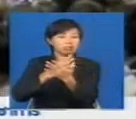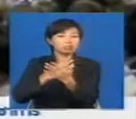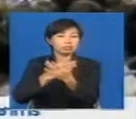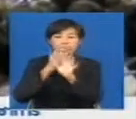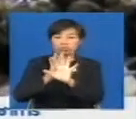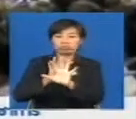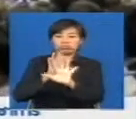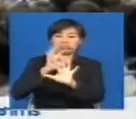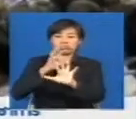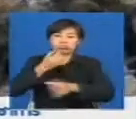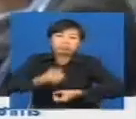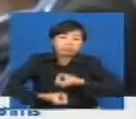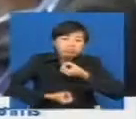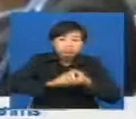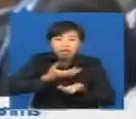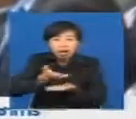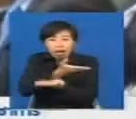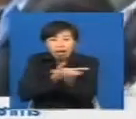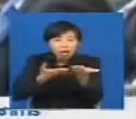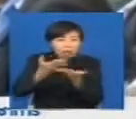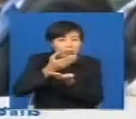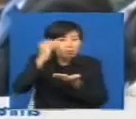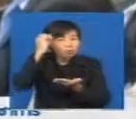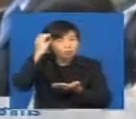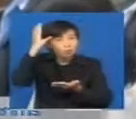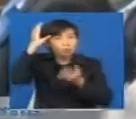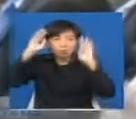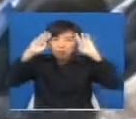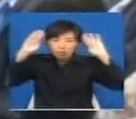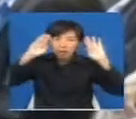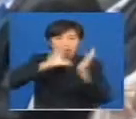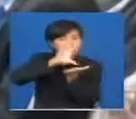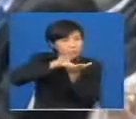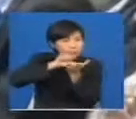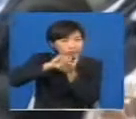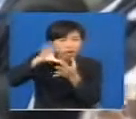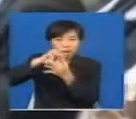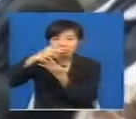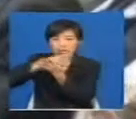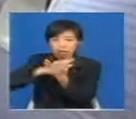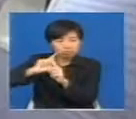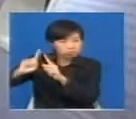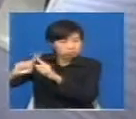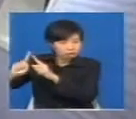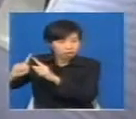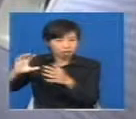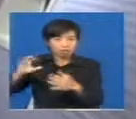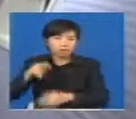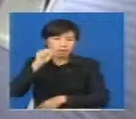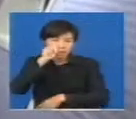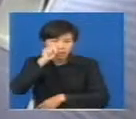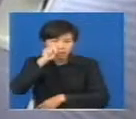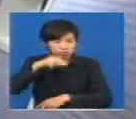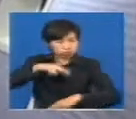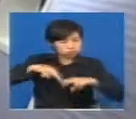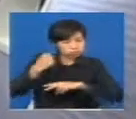วนาและแลกเปลี่ยนประเด็นองค์ความรู้และข้อมูลทางด้านวิชาการเกี่ยวกับความมั่นคงทางด้านทรัพยากร